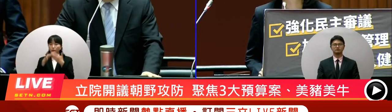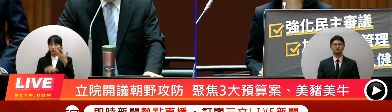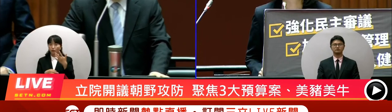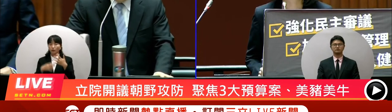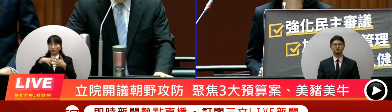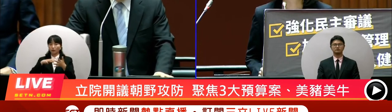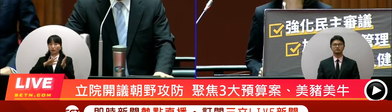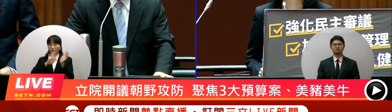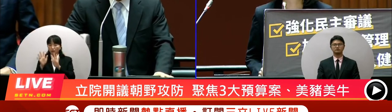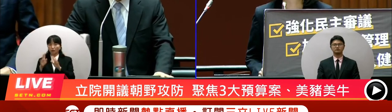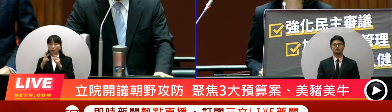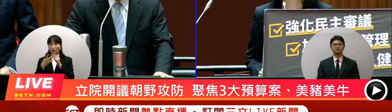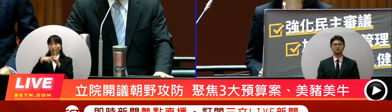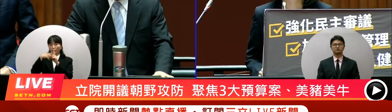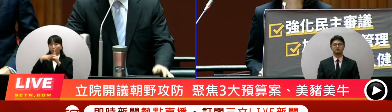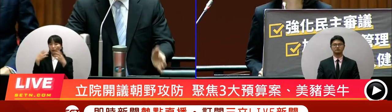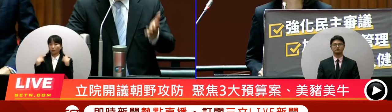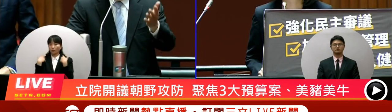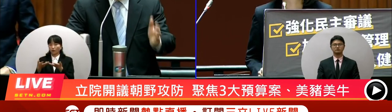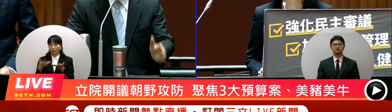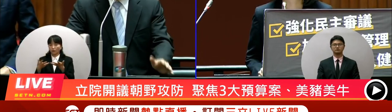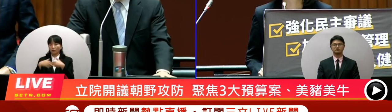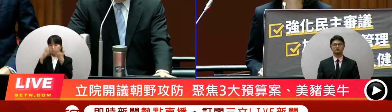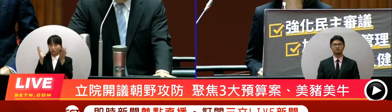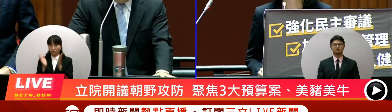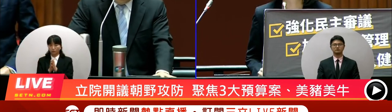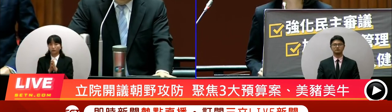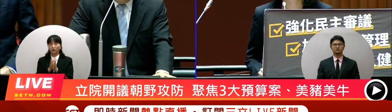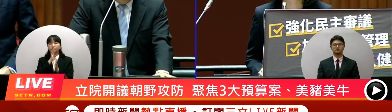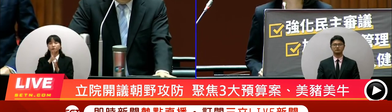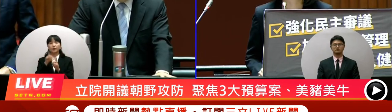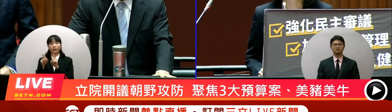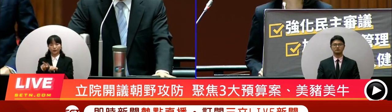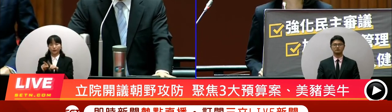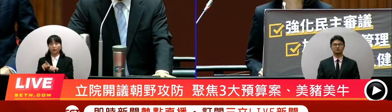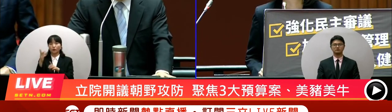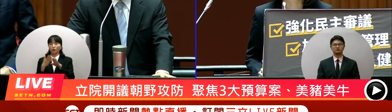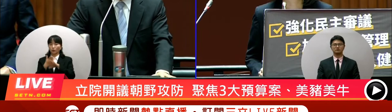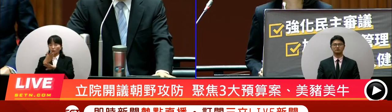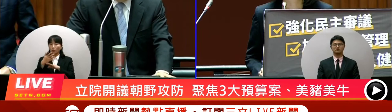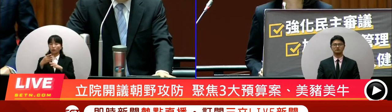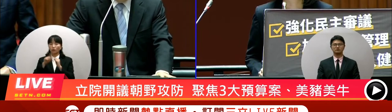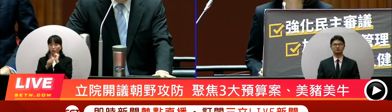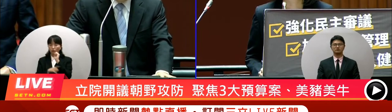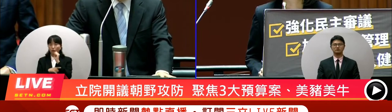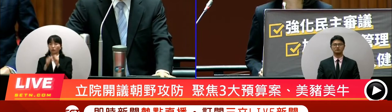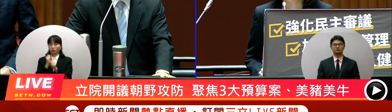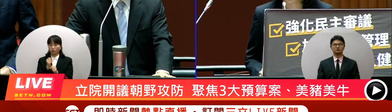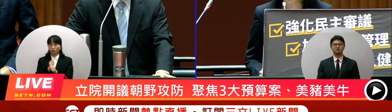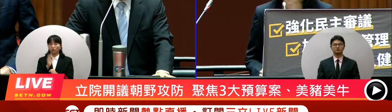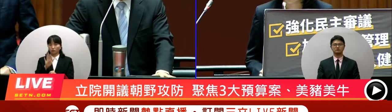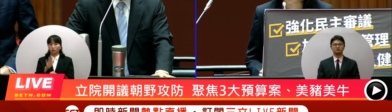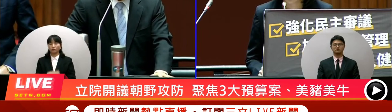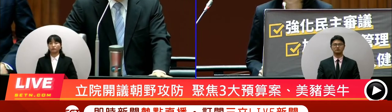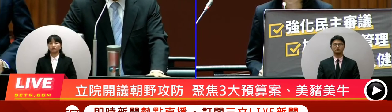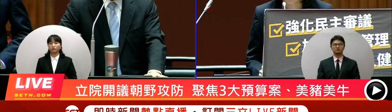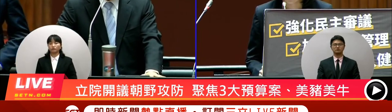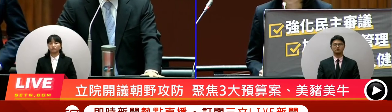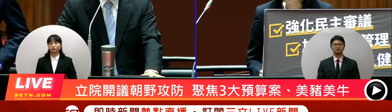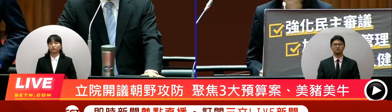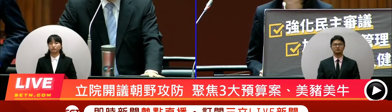内容跟它的程度等等，也都依据贵院所通过的相关的法律的规定。那我